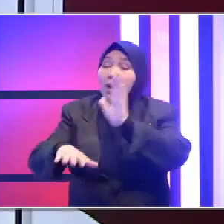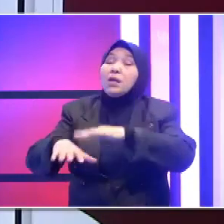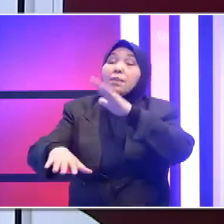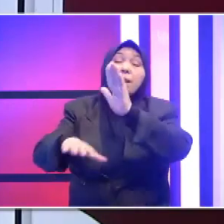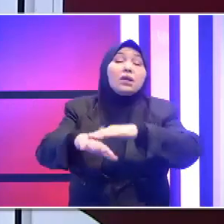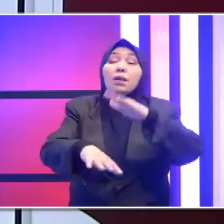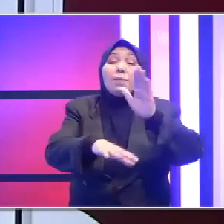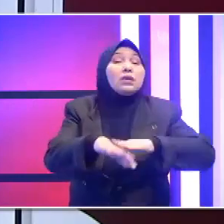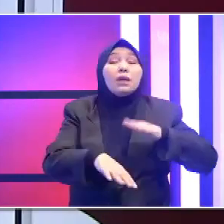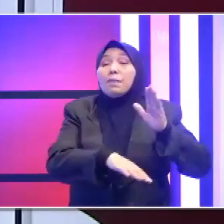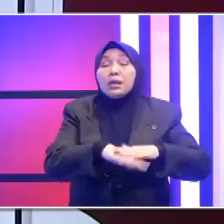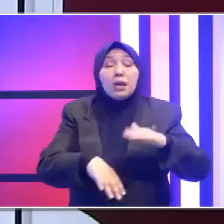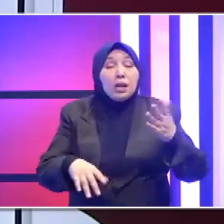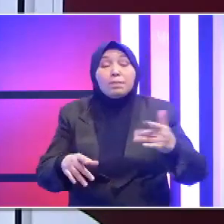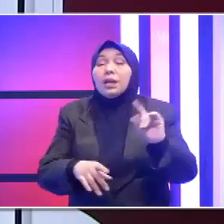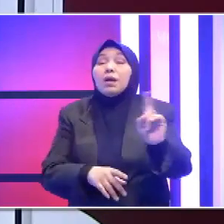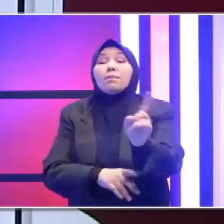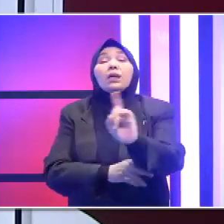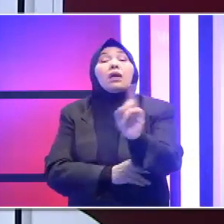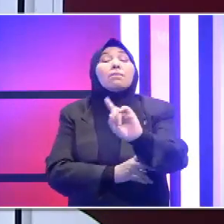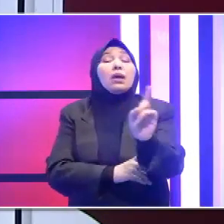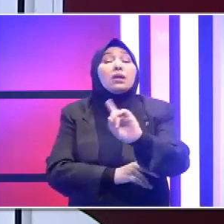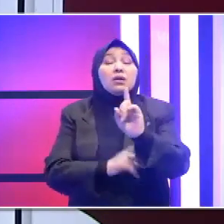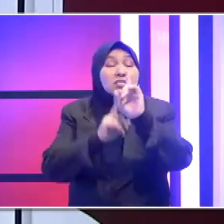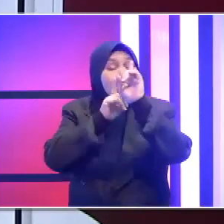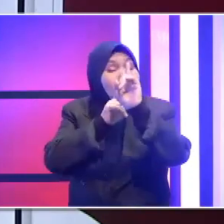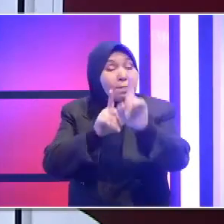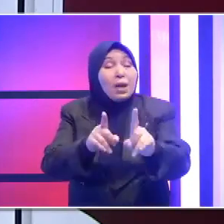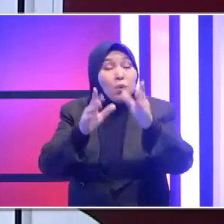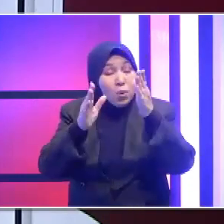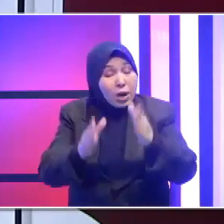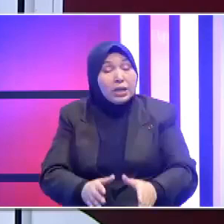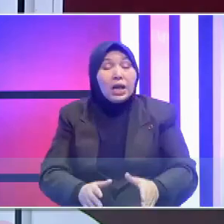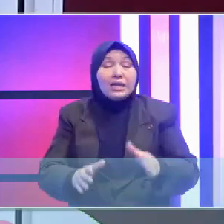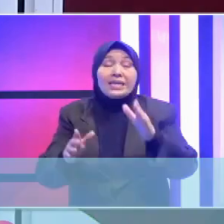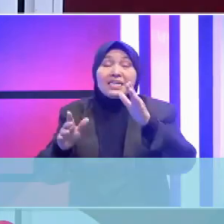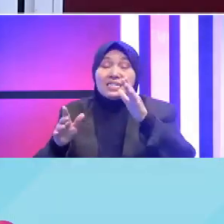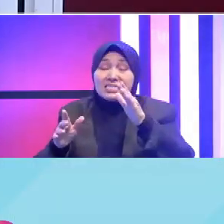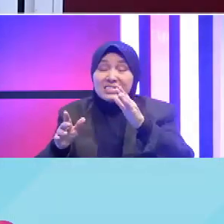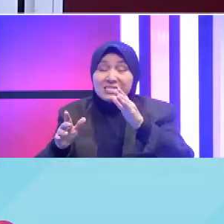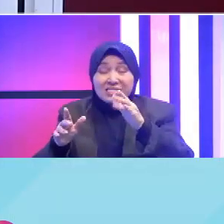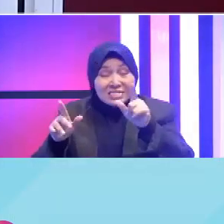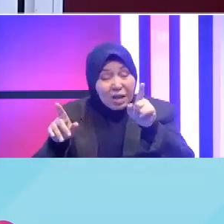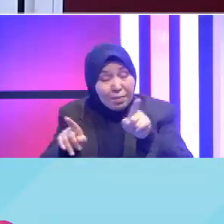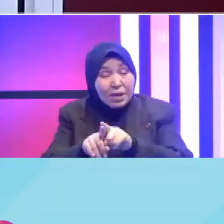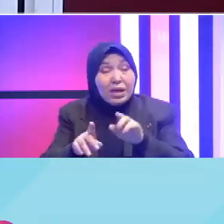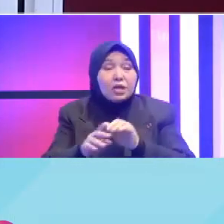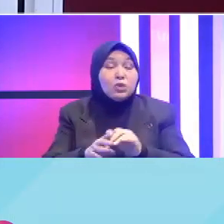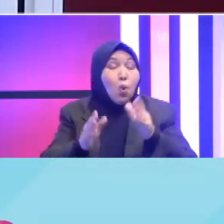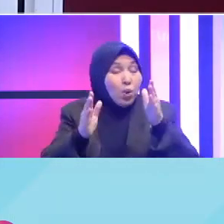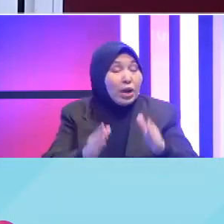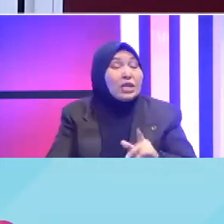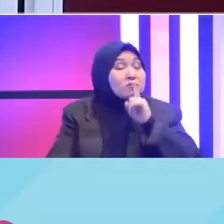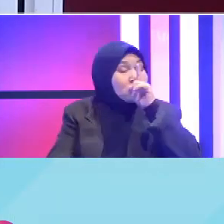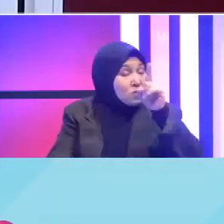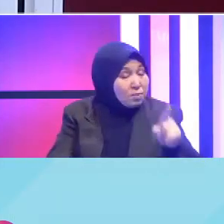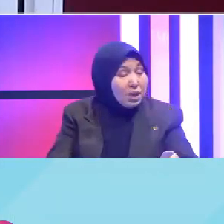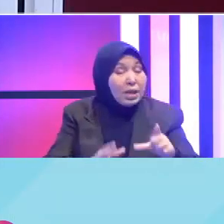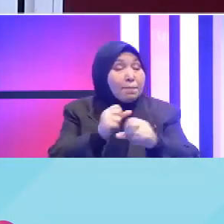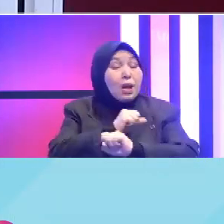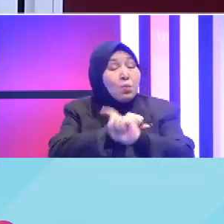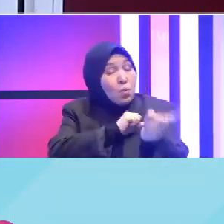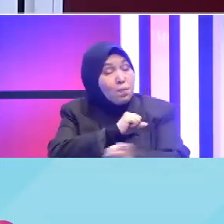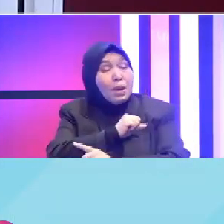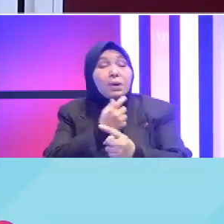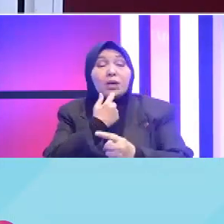Maia Maisy rekaman adil jawaban orang yang dicirikan itu ayat 63 orang yang sudah pasti akan mendapatkan hukuman